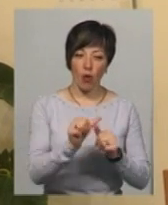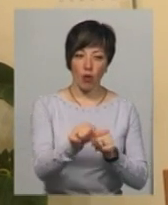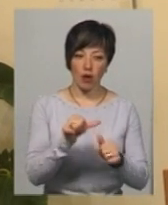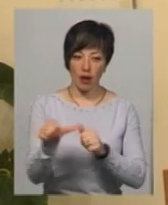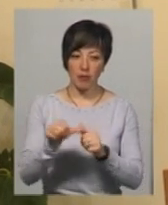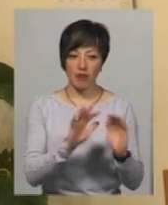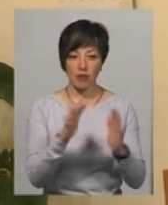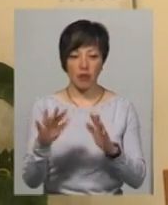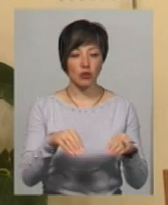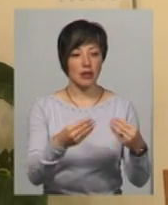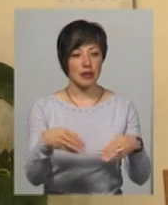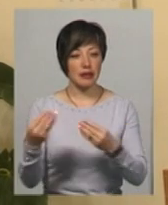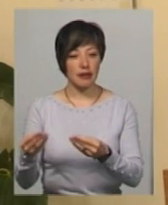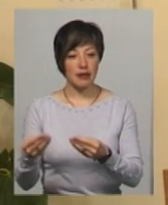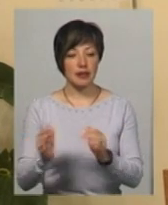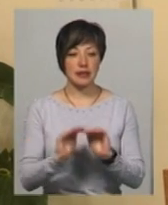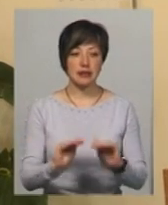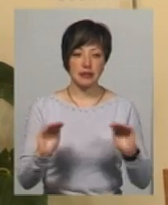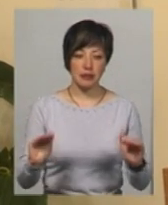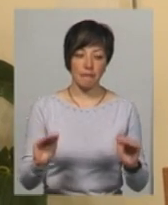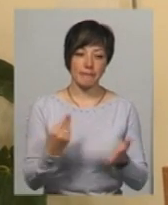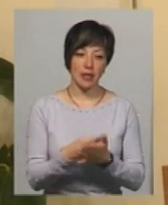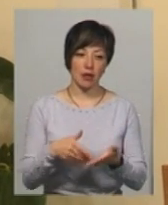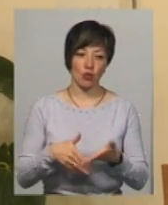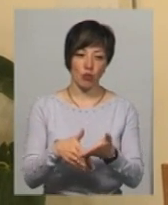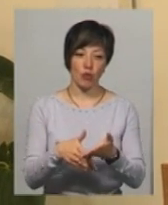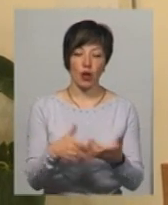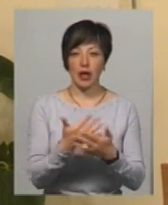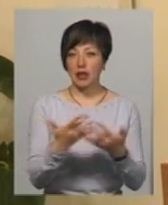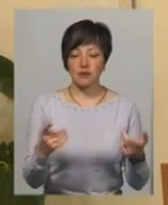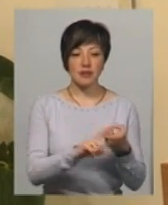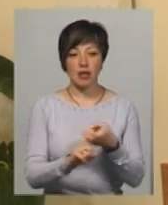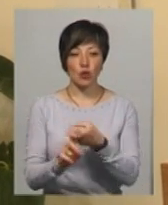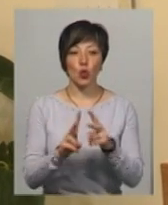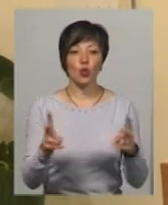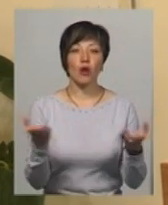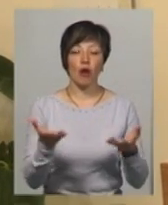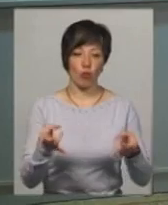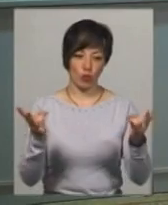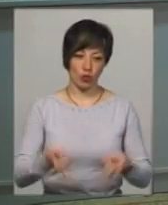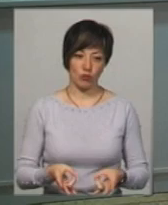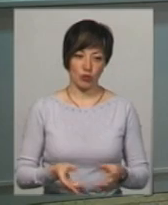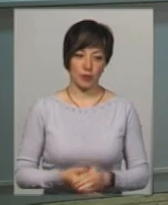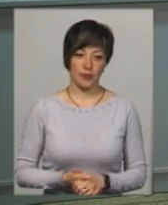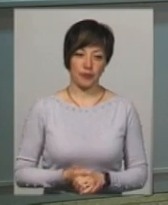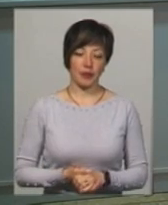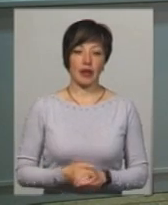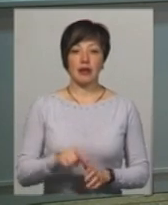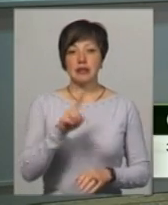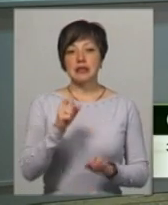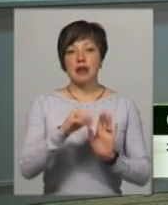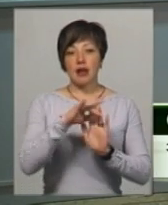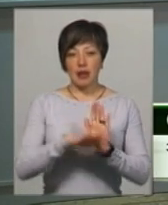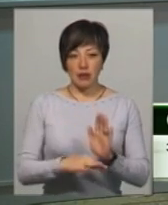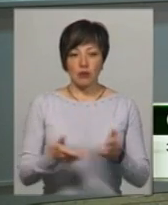випадок і надає дітям матеріальну допомогу, різну, в залежності від того, хто яку потребує. За реєстром, який